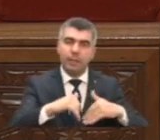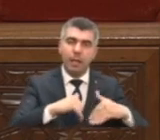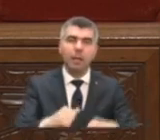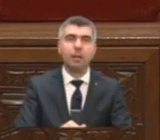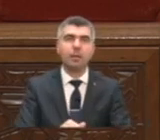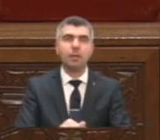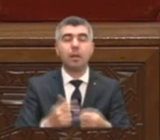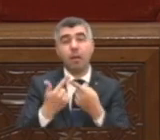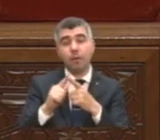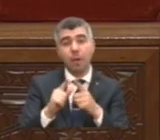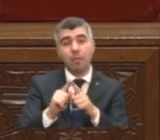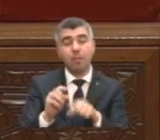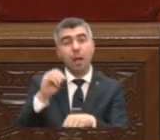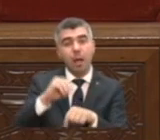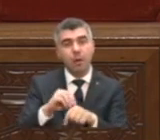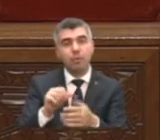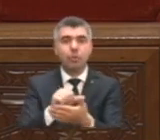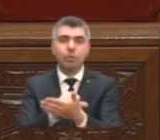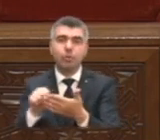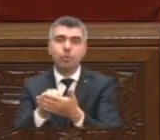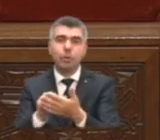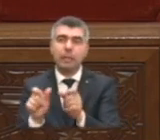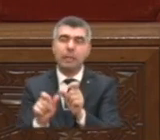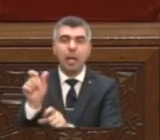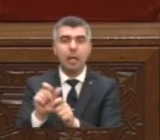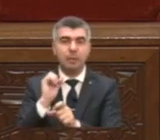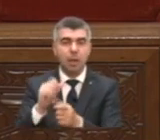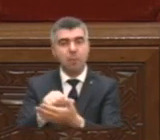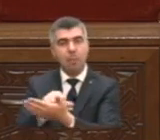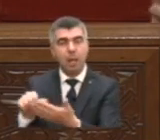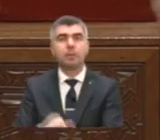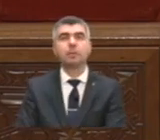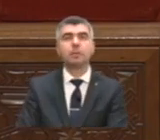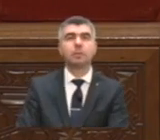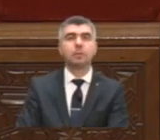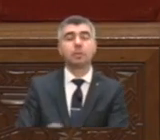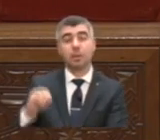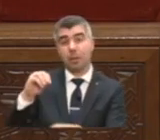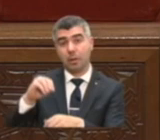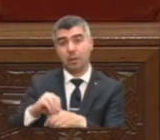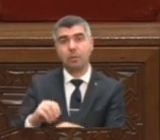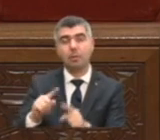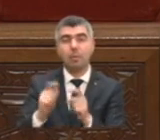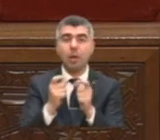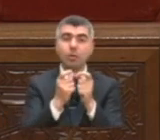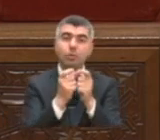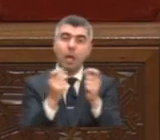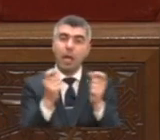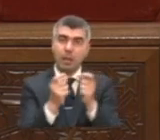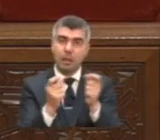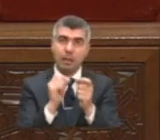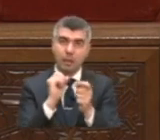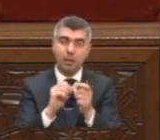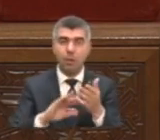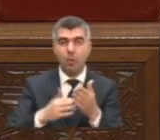وتحرير العقار باش نديروا فيها المرافق العموميه، وكذلك تمكنت شركه العمران